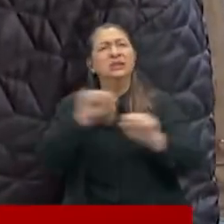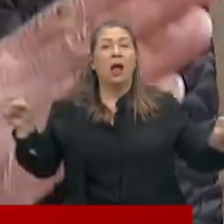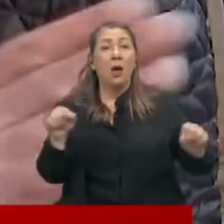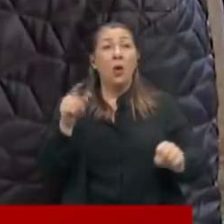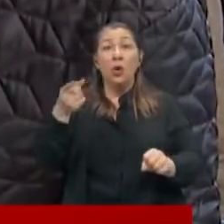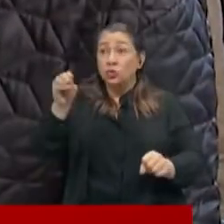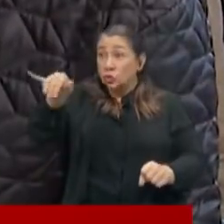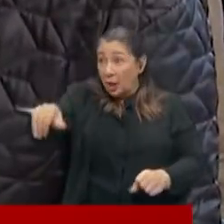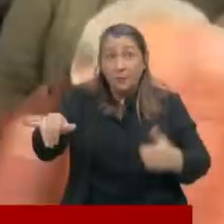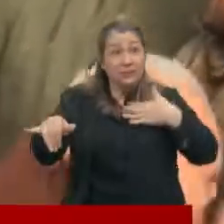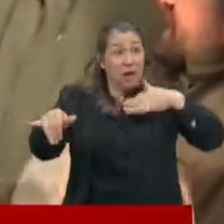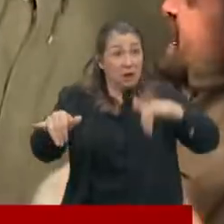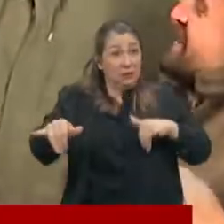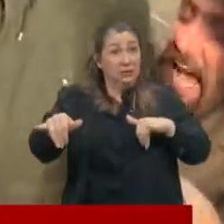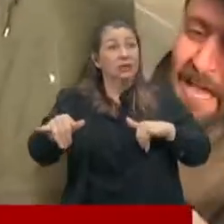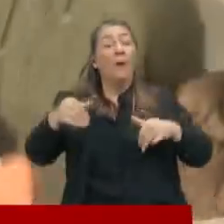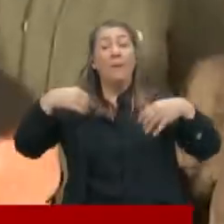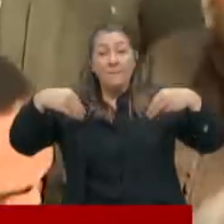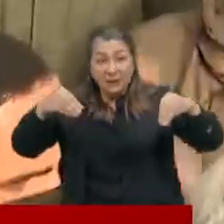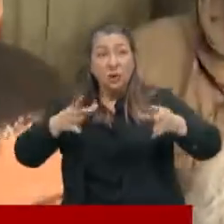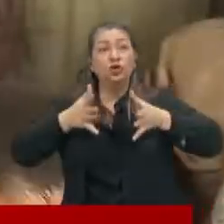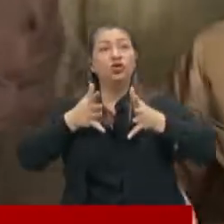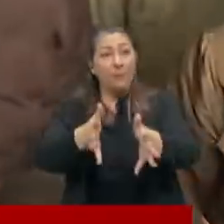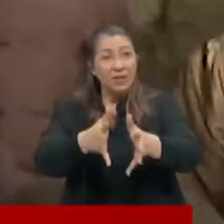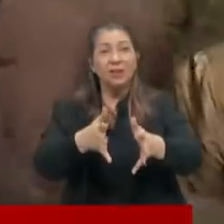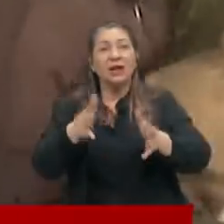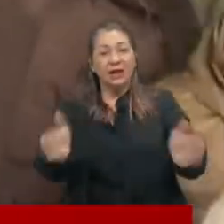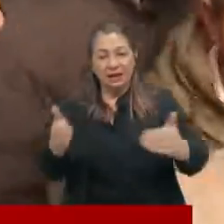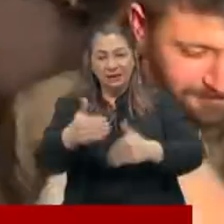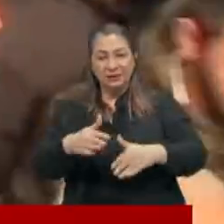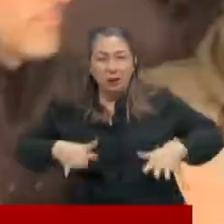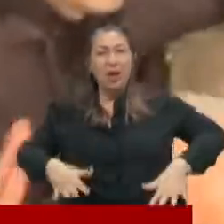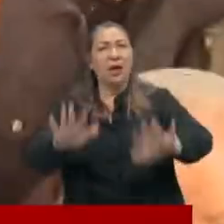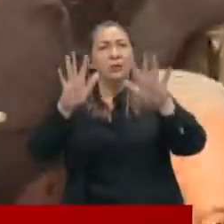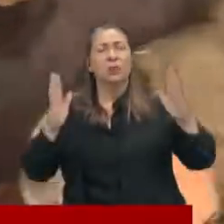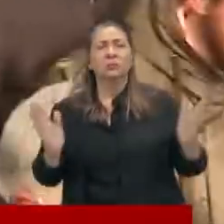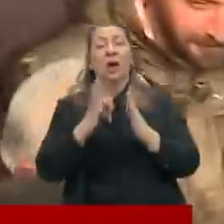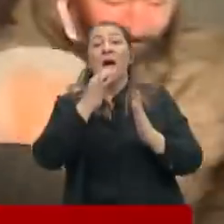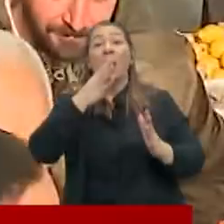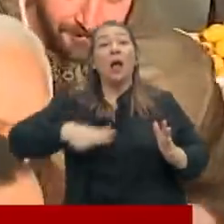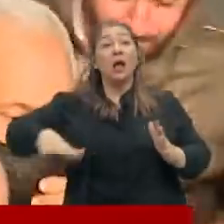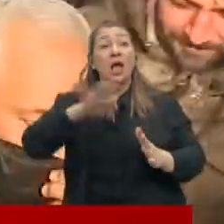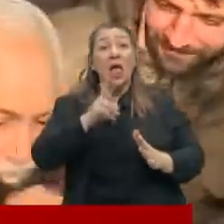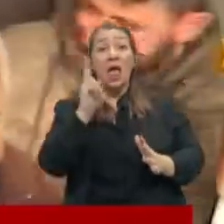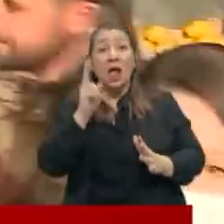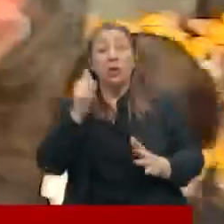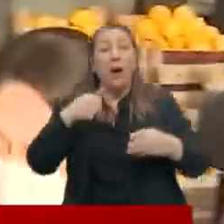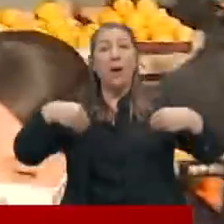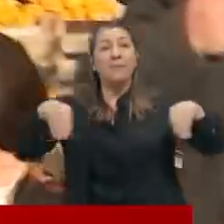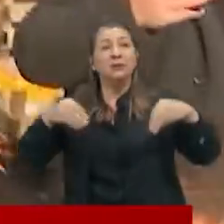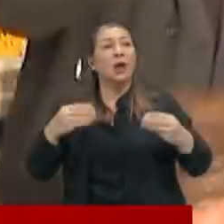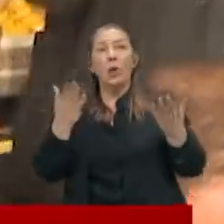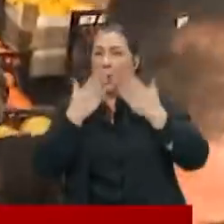o çocuklar da haklı, biz de haklıyız. Pazarcılar ve toptancılar kasa eyleminde karşı karşıya geldi. Ankara genelinde 2 gündür pazar